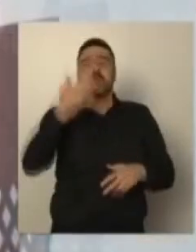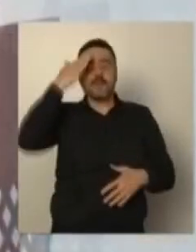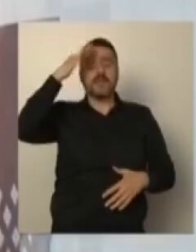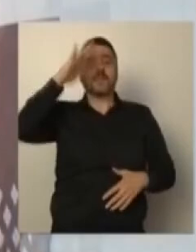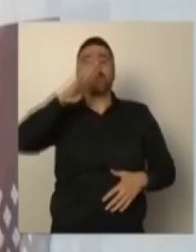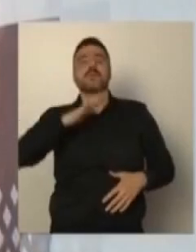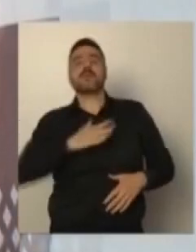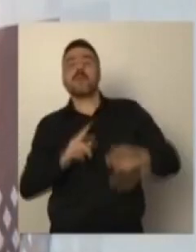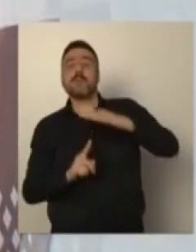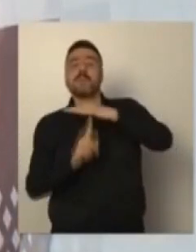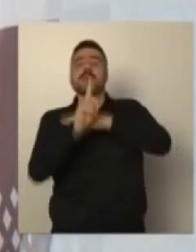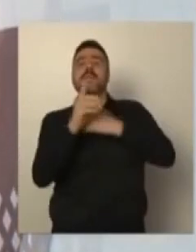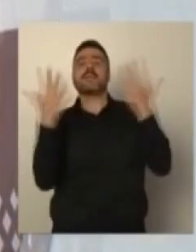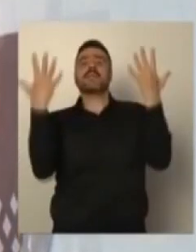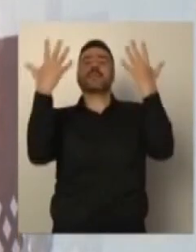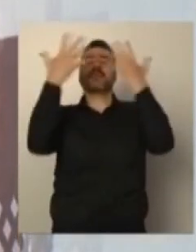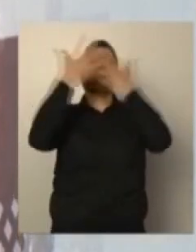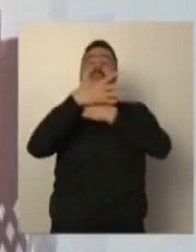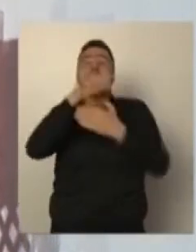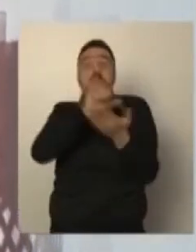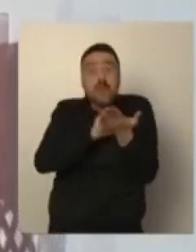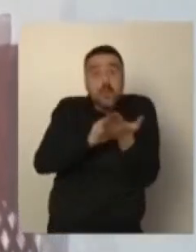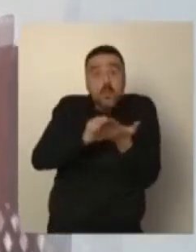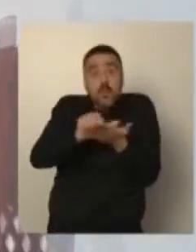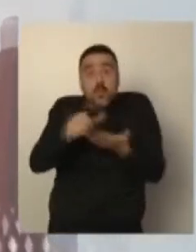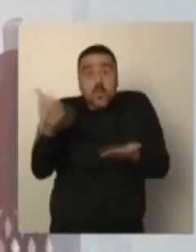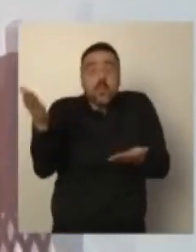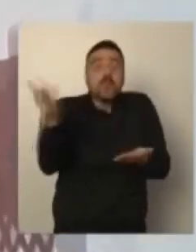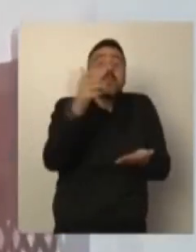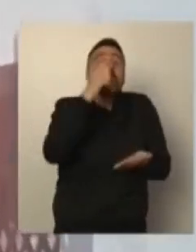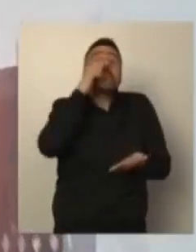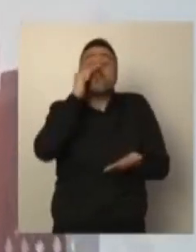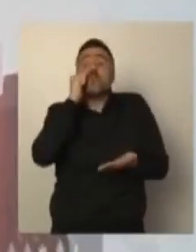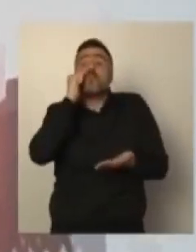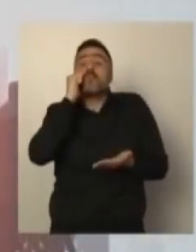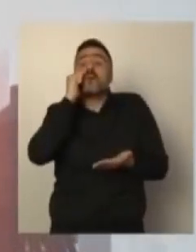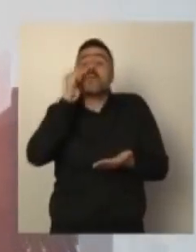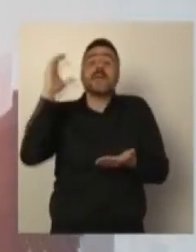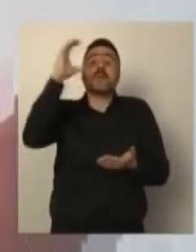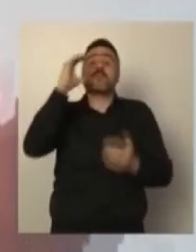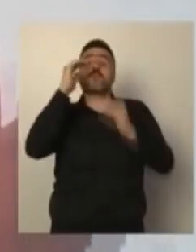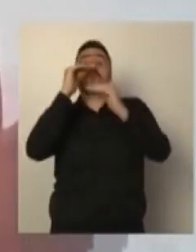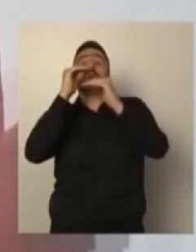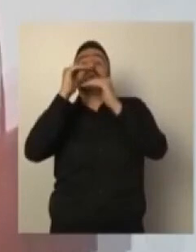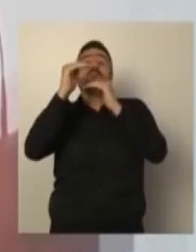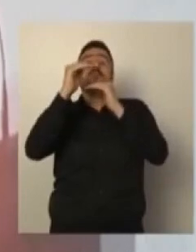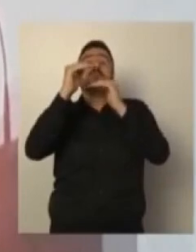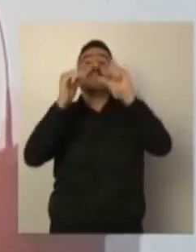Efendimiz Miraç gecesi bütün müminlere, ümmetine. Kardeşlerim,